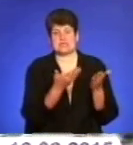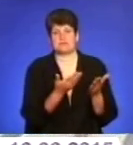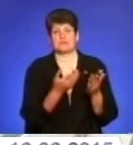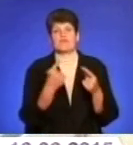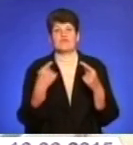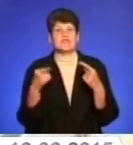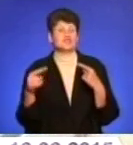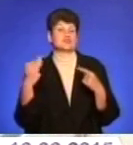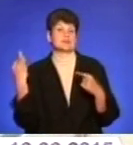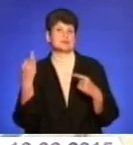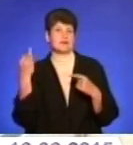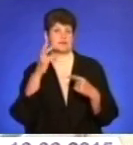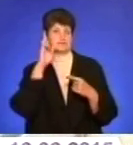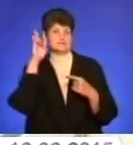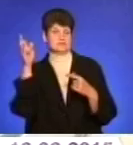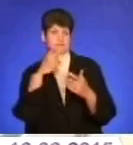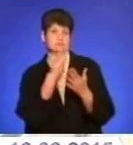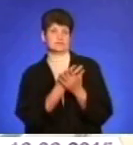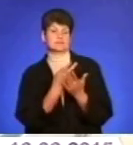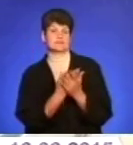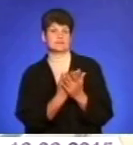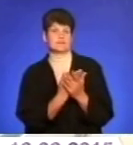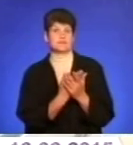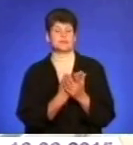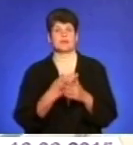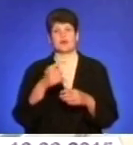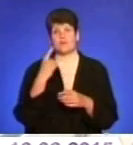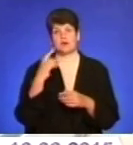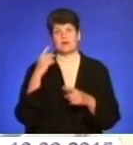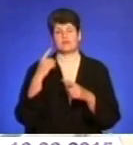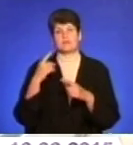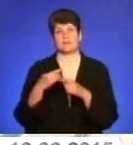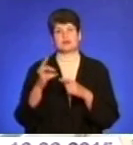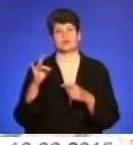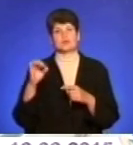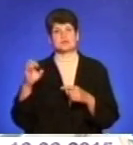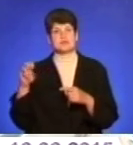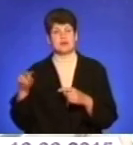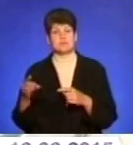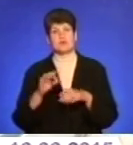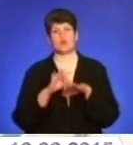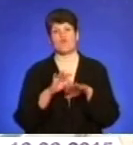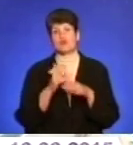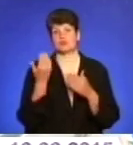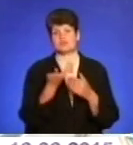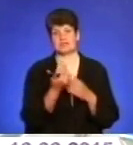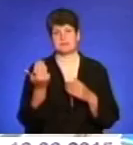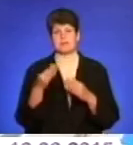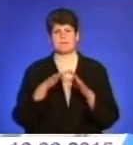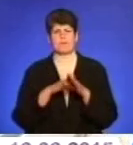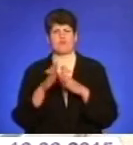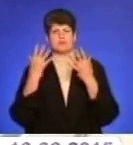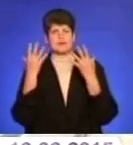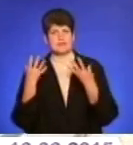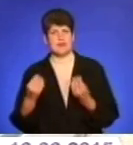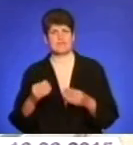інші такі цікаві для них інтерпретації. Тобто, як вже говорив брат Руслан, ми проводимо з ними цілий день